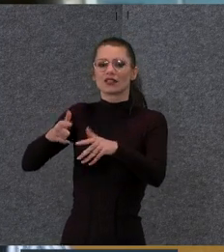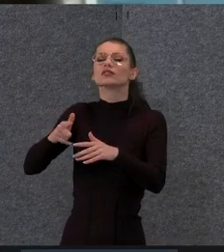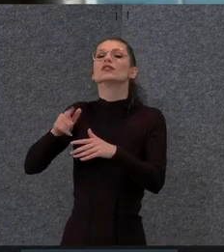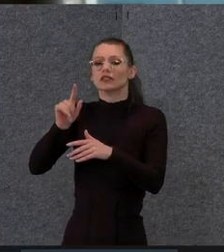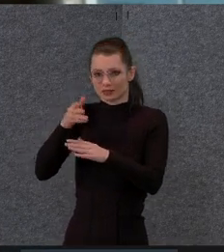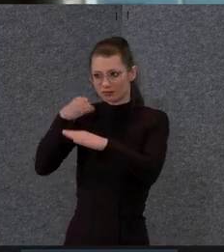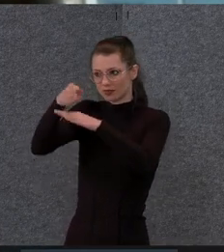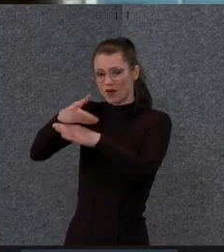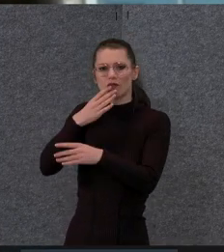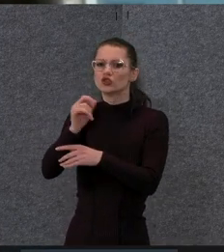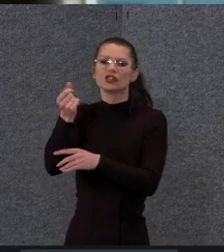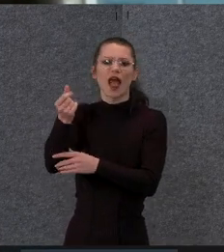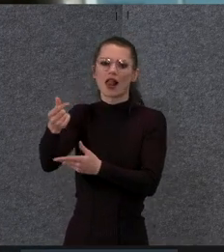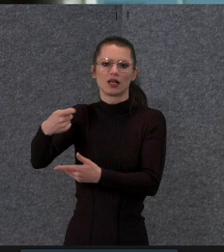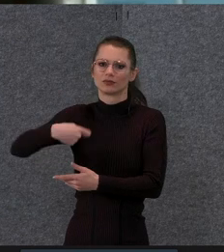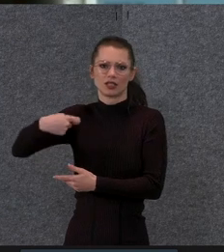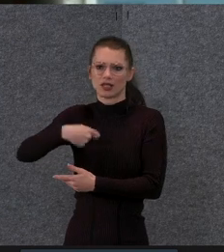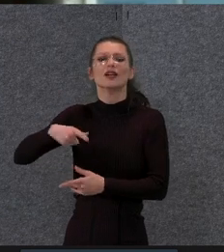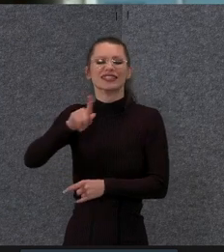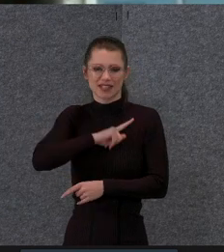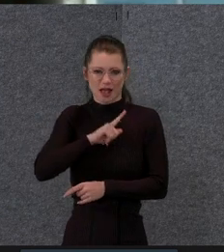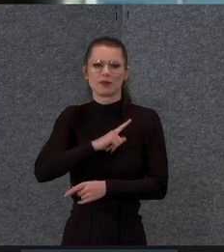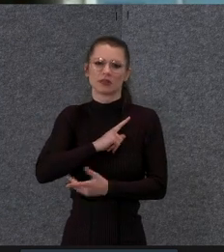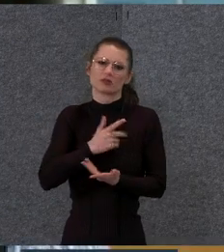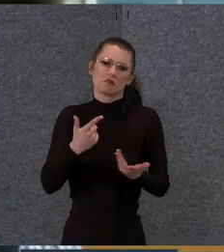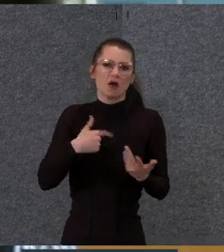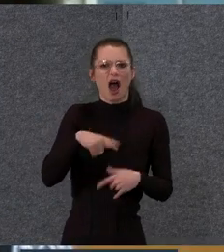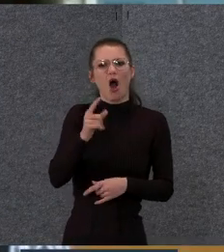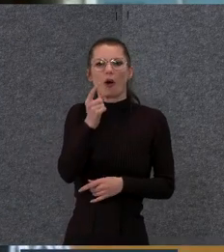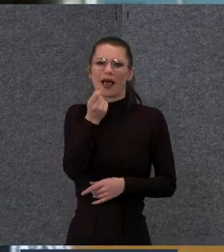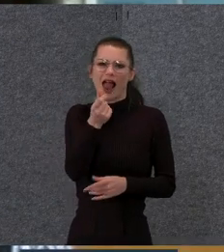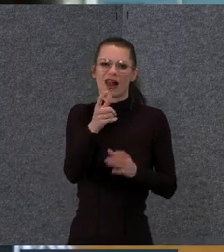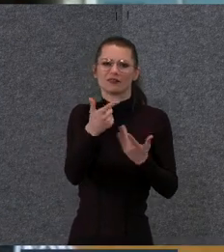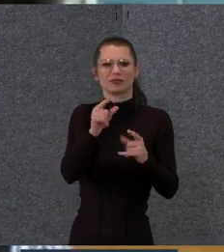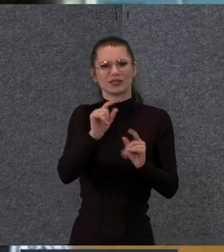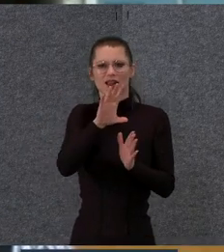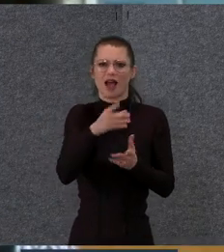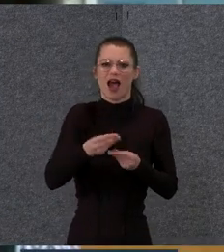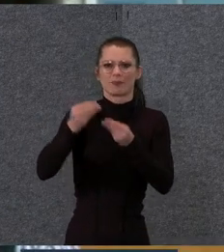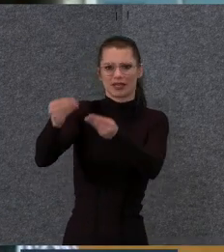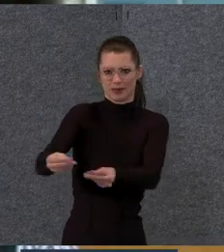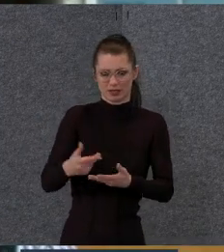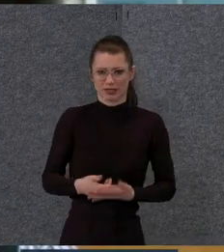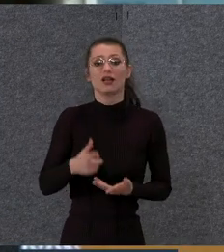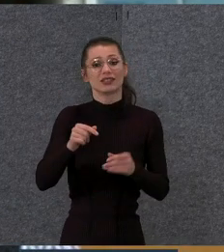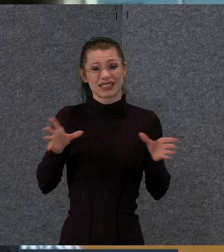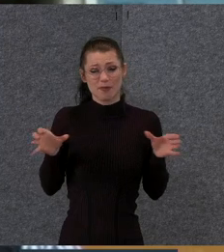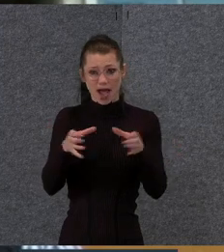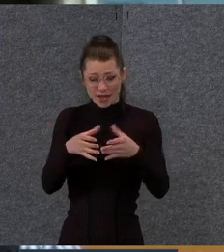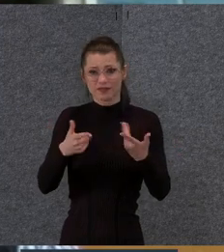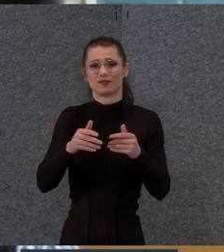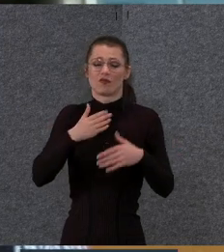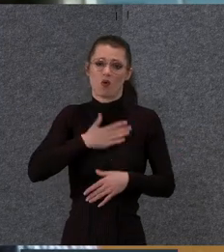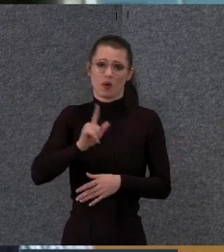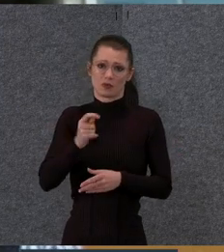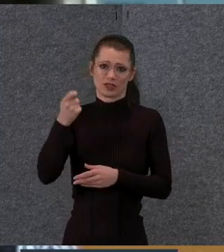Geld kosten, aber ich mache ihn sehr gerne, weil ich die letzten Jahre meiner Berufstätigkeit, die nächsten 5 Jahre sind vorbei sein, schätze ich mal, ne, gerne fürs Gemeinwohl investieren will.